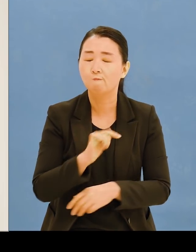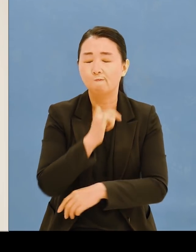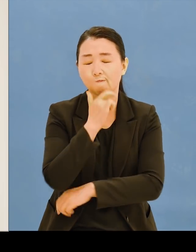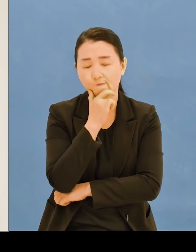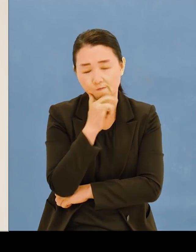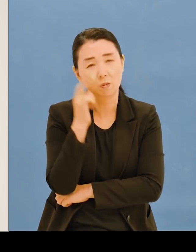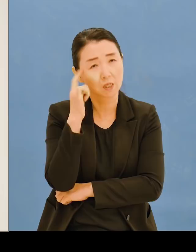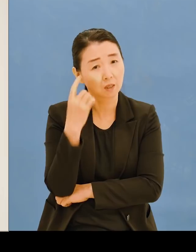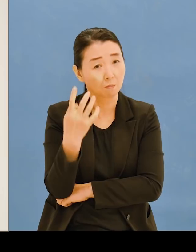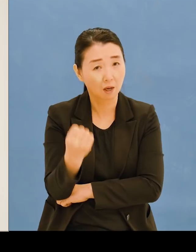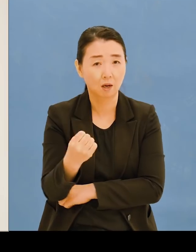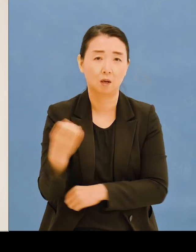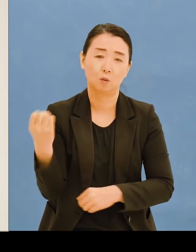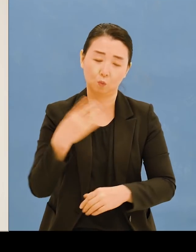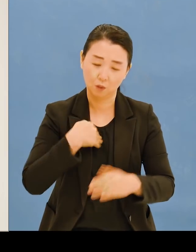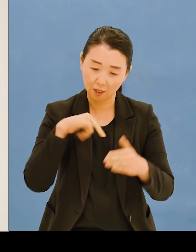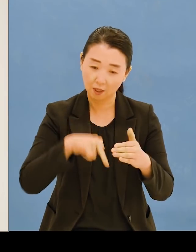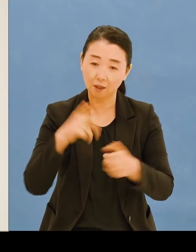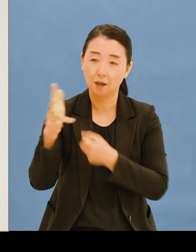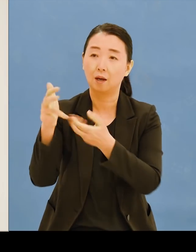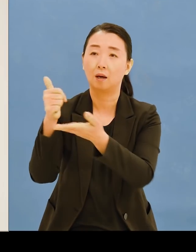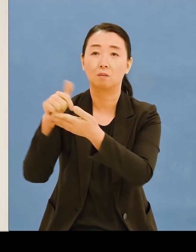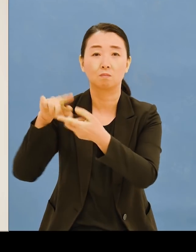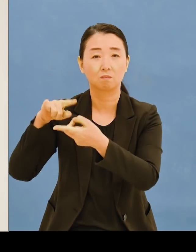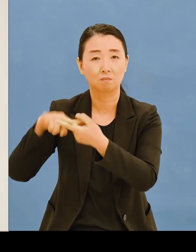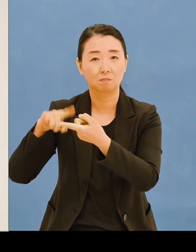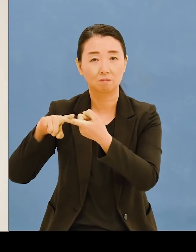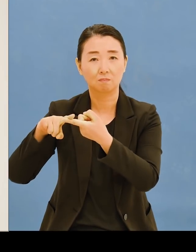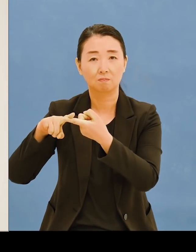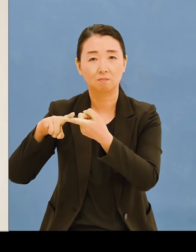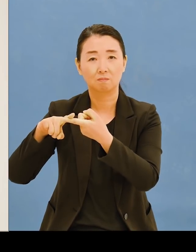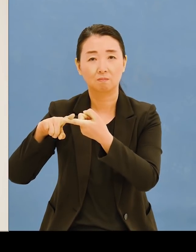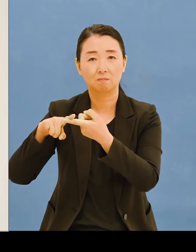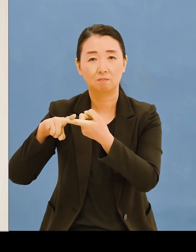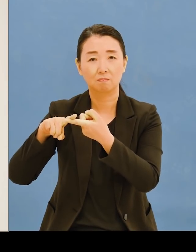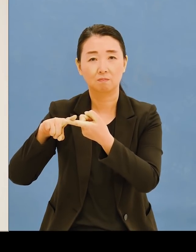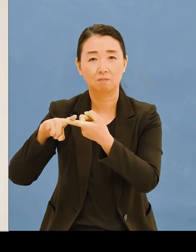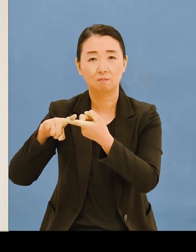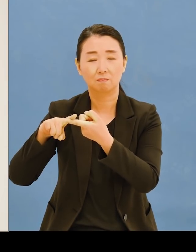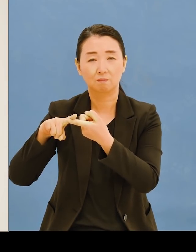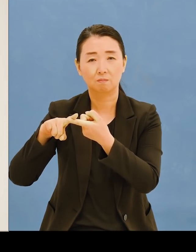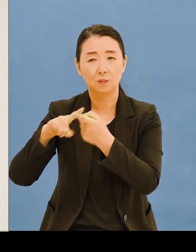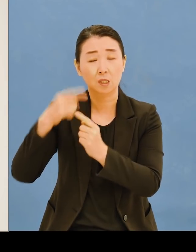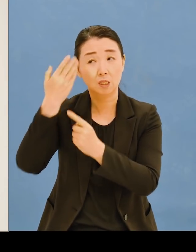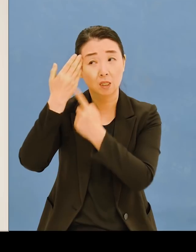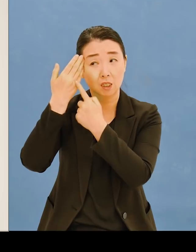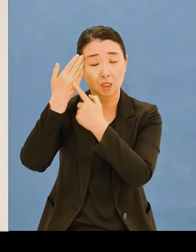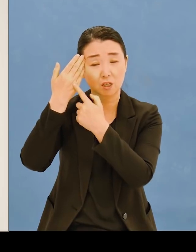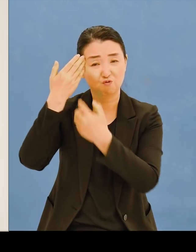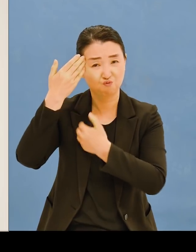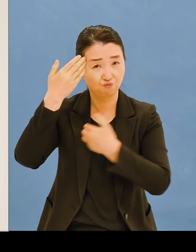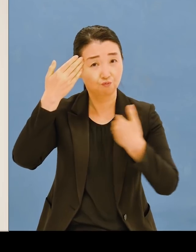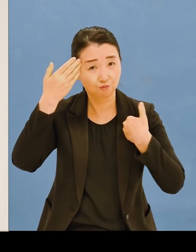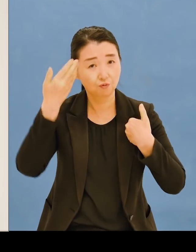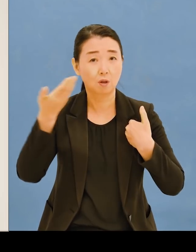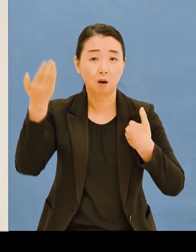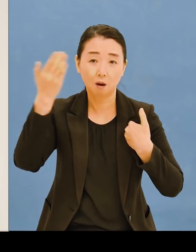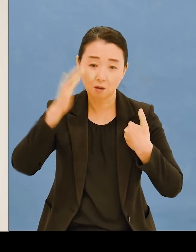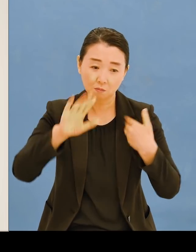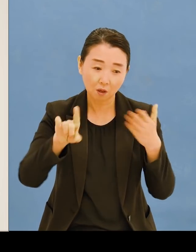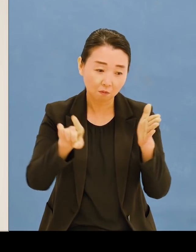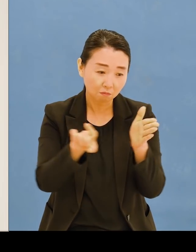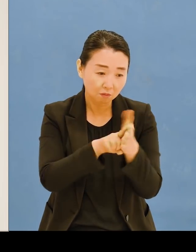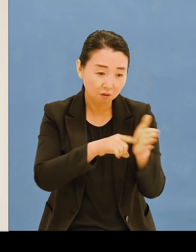제 안에 하나님에 대한 그런 지식은 충만하지만